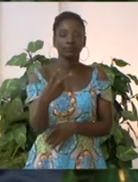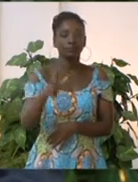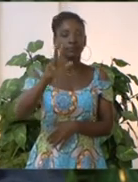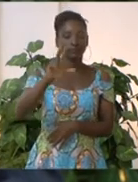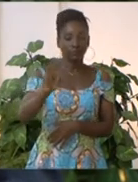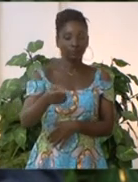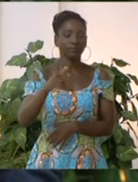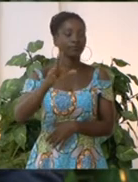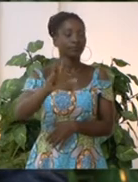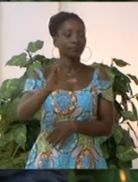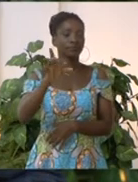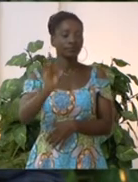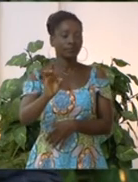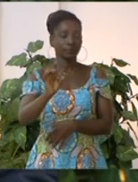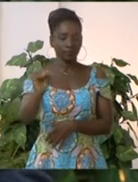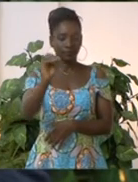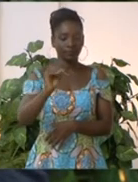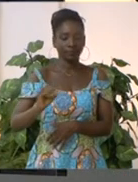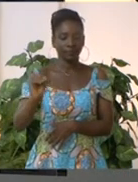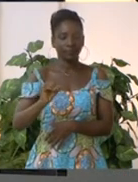3,38 pour ça